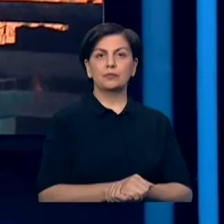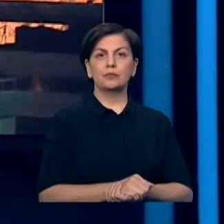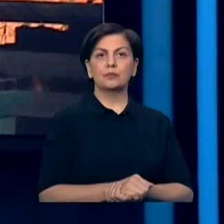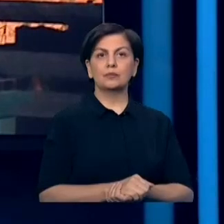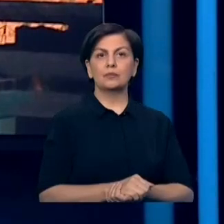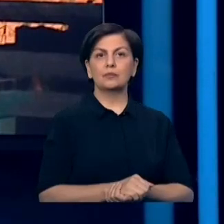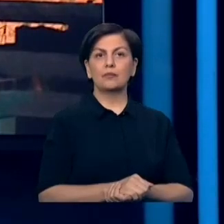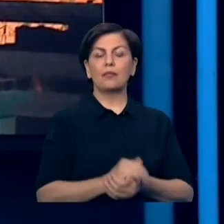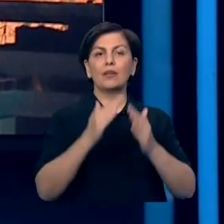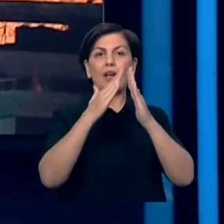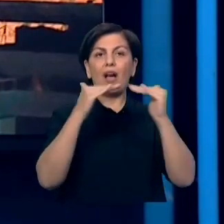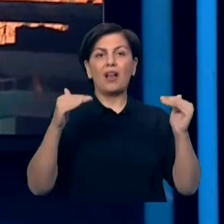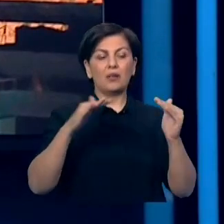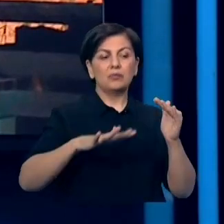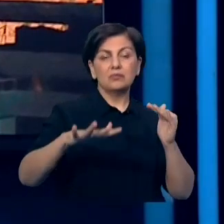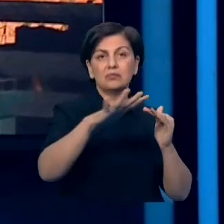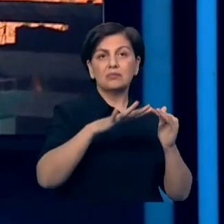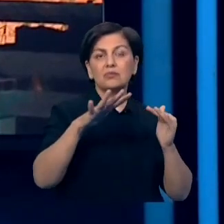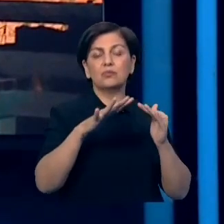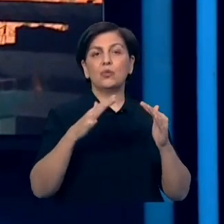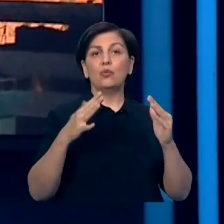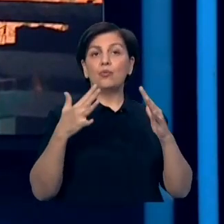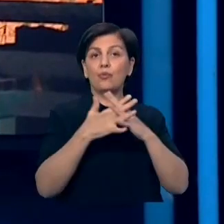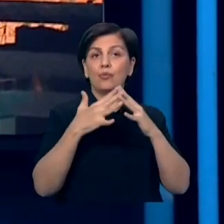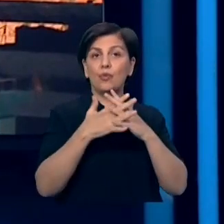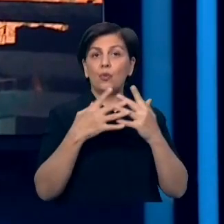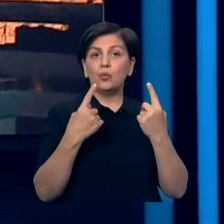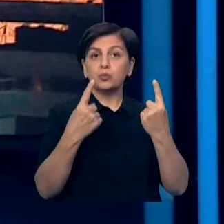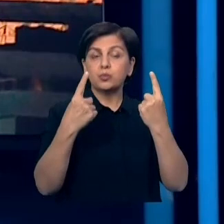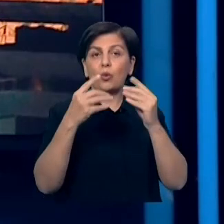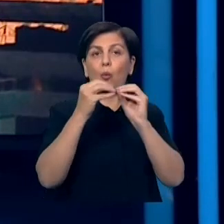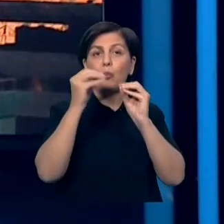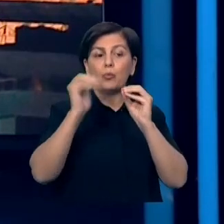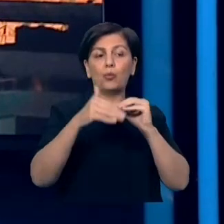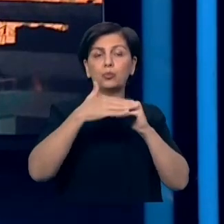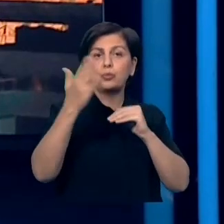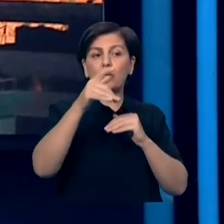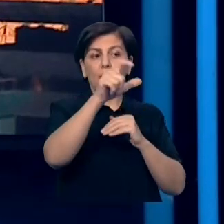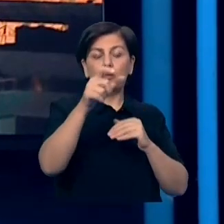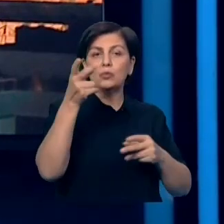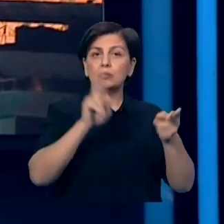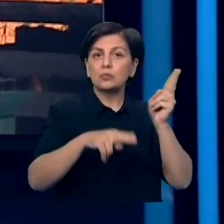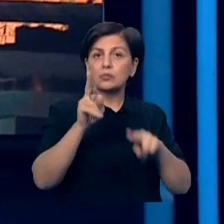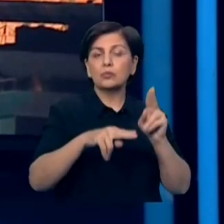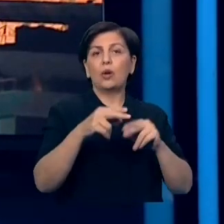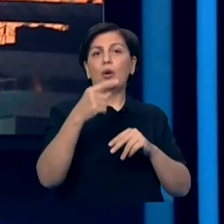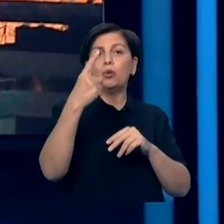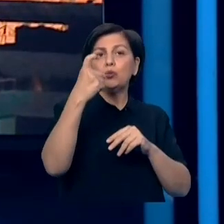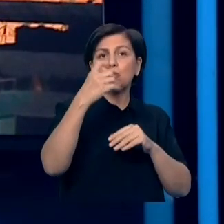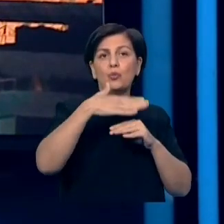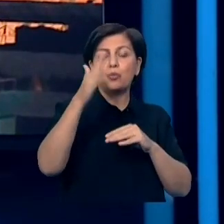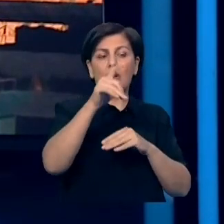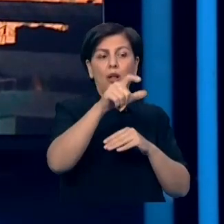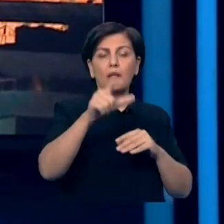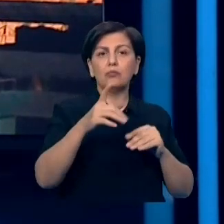Yaxın Şərqdə getdikcə alovlanan müharibə on minlərlə insanın ölümünə və yüzlərlə insanın girov götürülməsinə səbəb